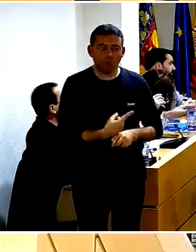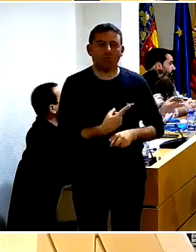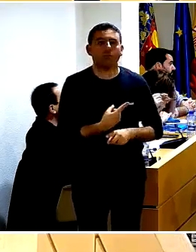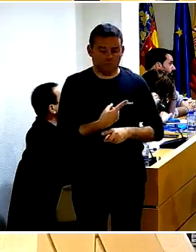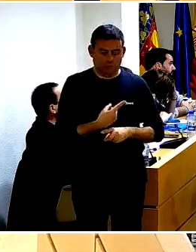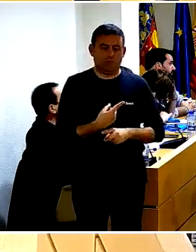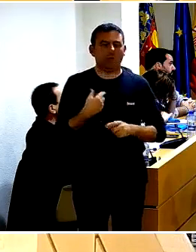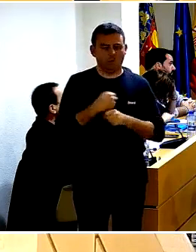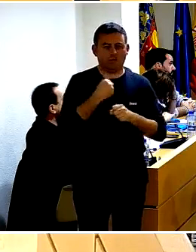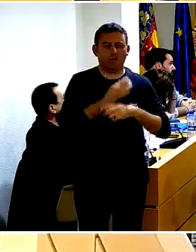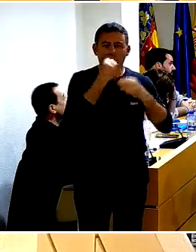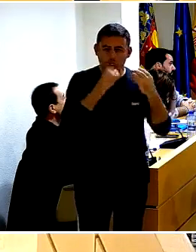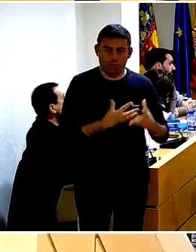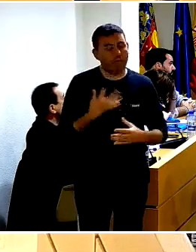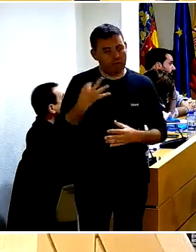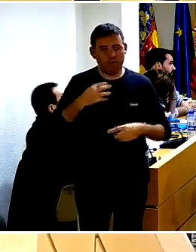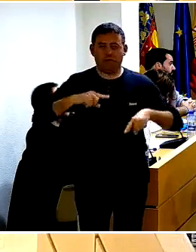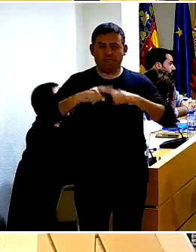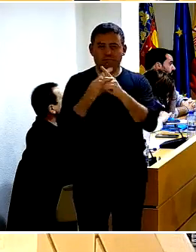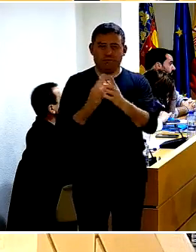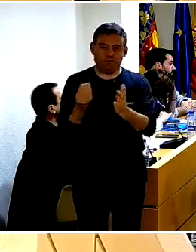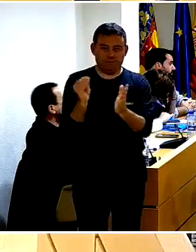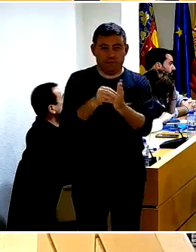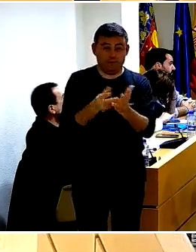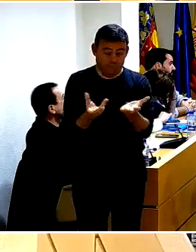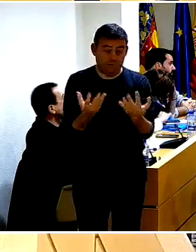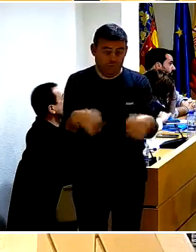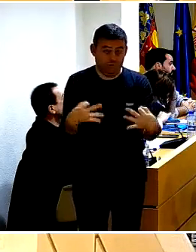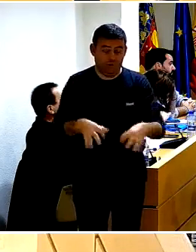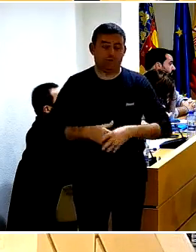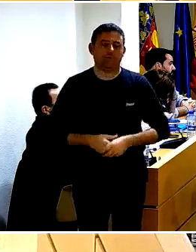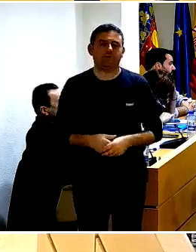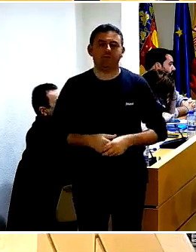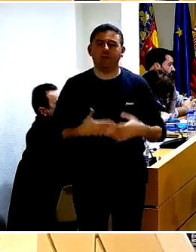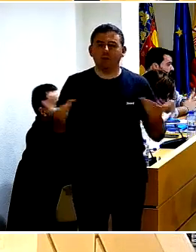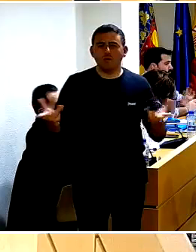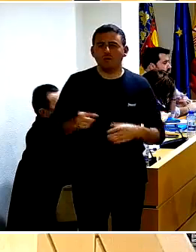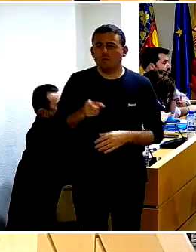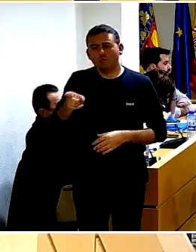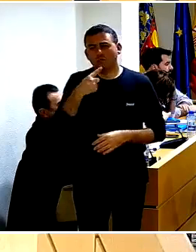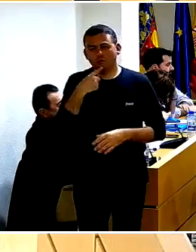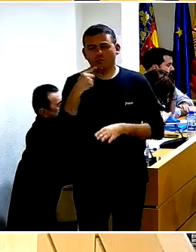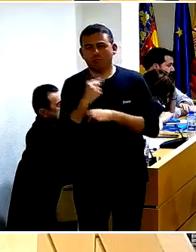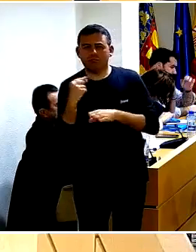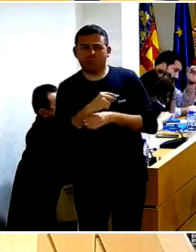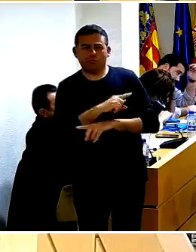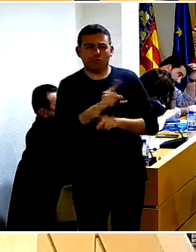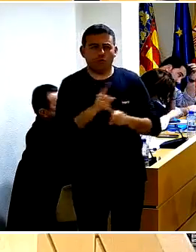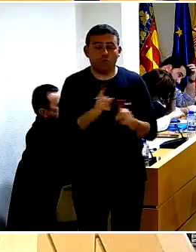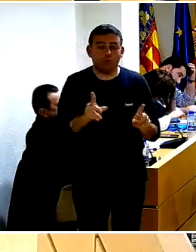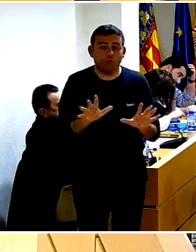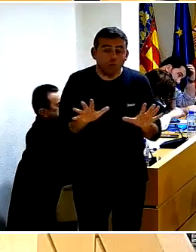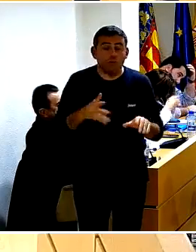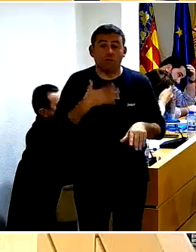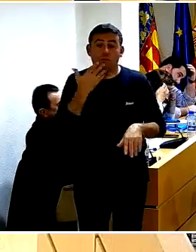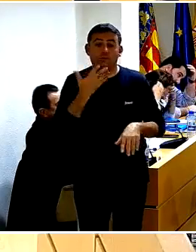per acabar, entenc que vostè se veig la necessitat de fer una crítica des de les diferències ideològiques dels nostres